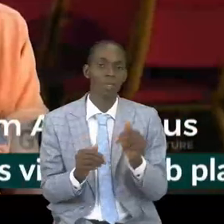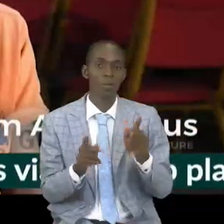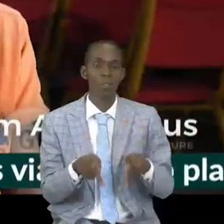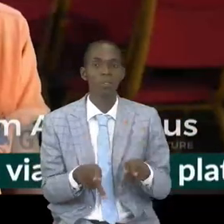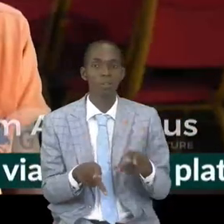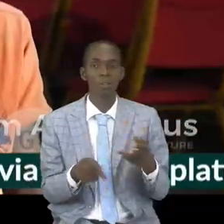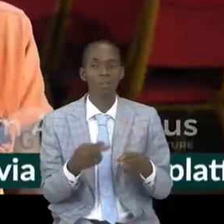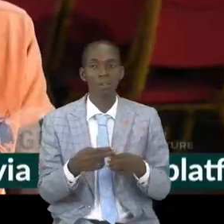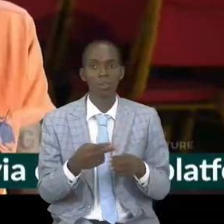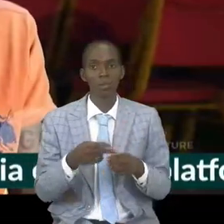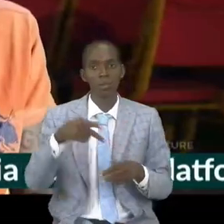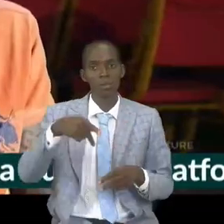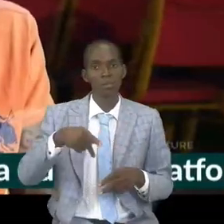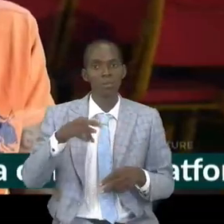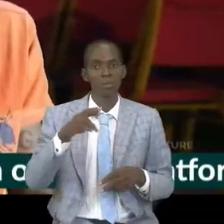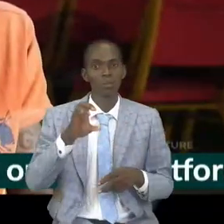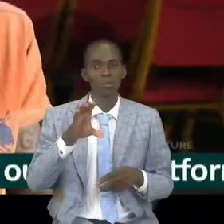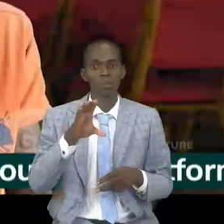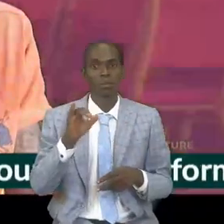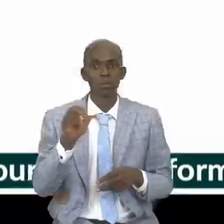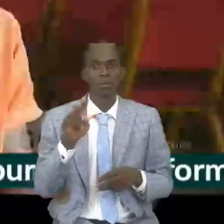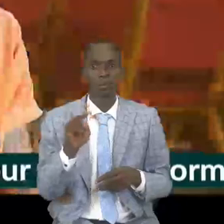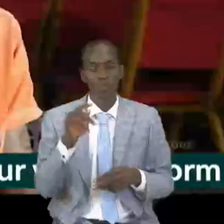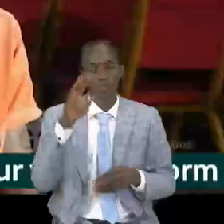Je m'appelle Fredjus, voici mon fils.